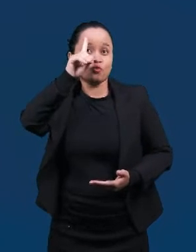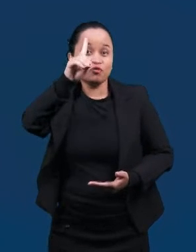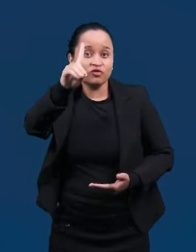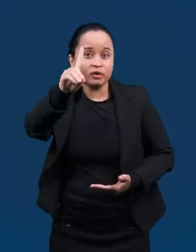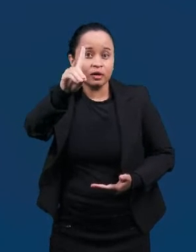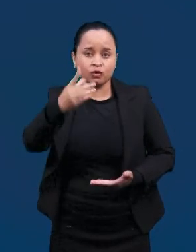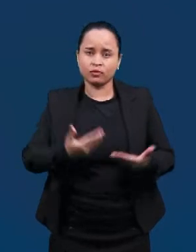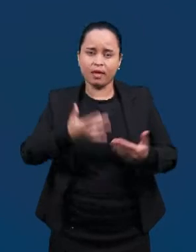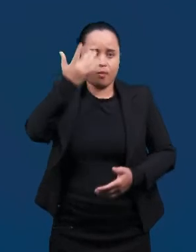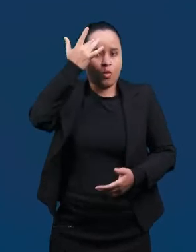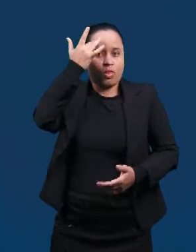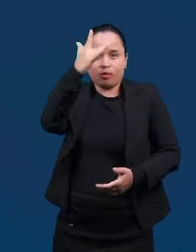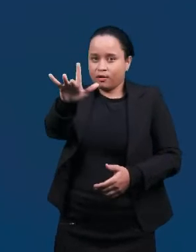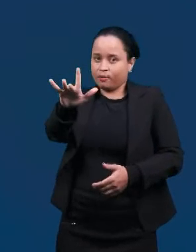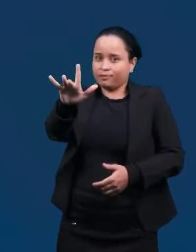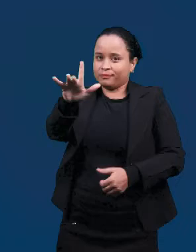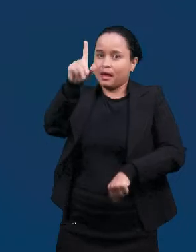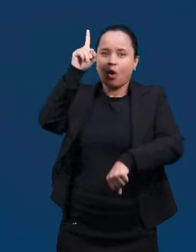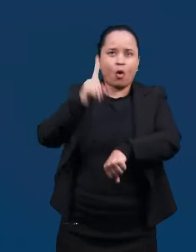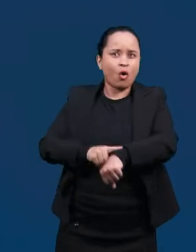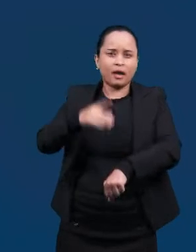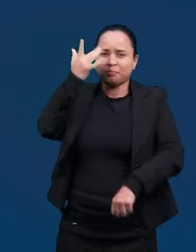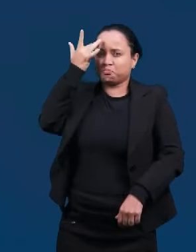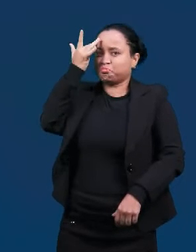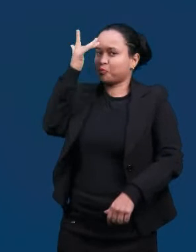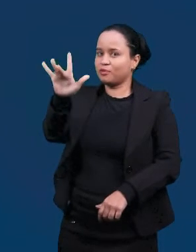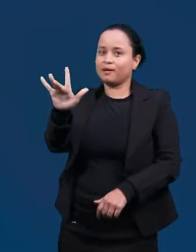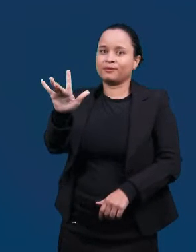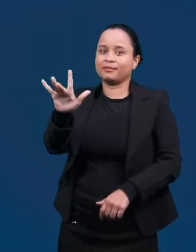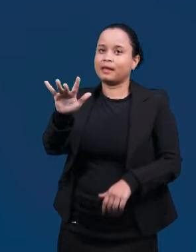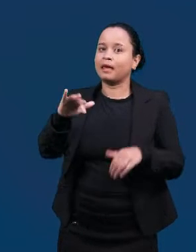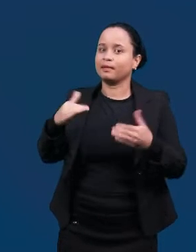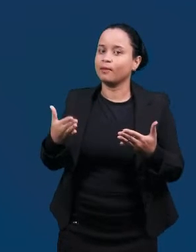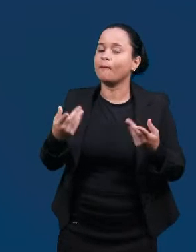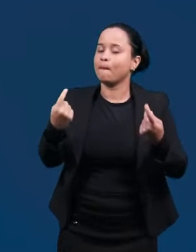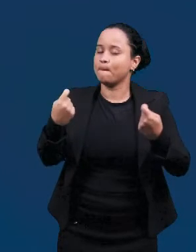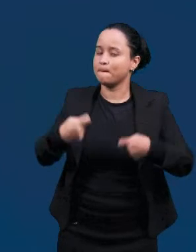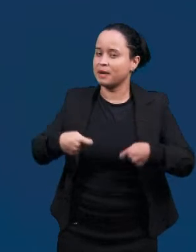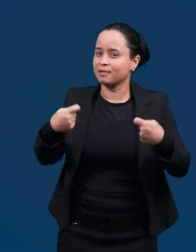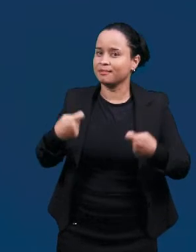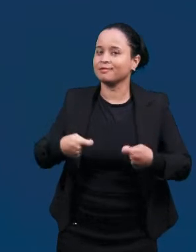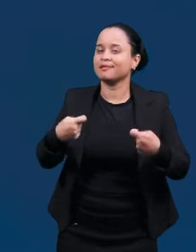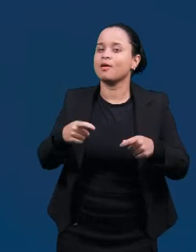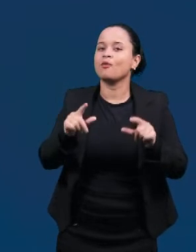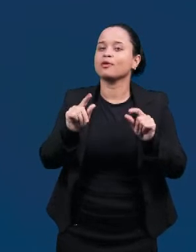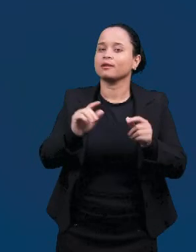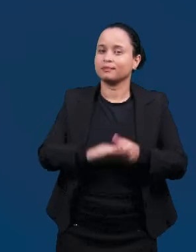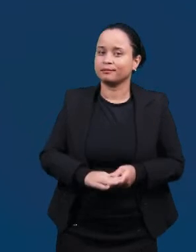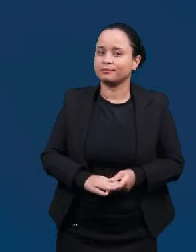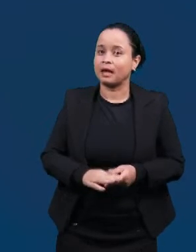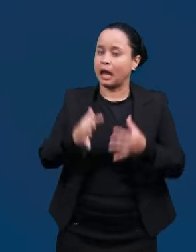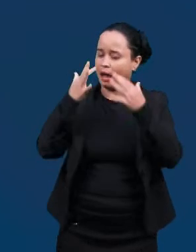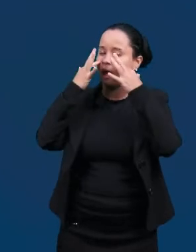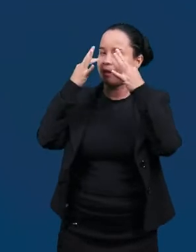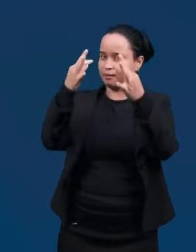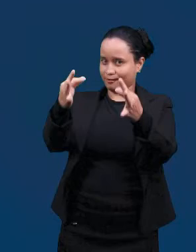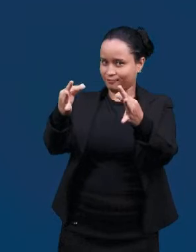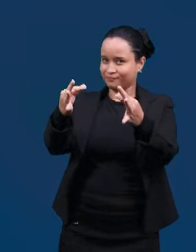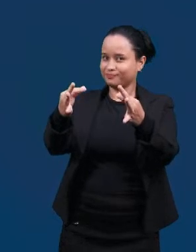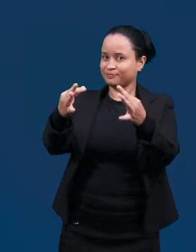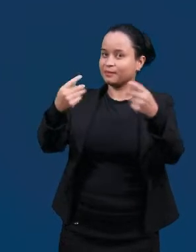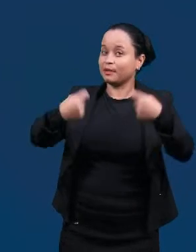думает. Итак, возлюбленные, вот в этом наш мотив бодрствования. Стены